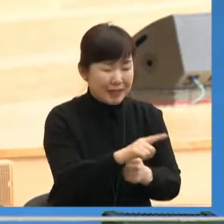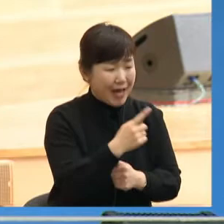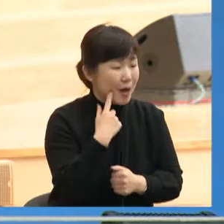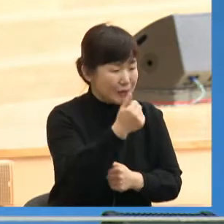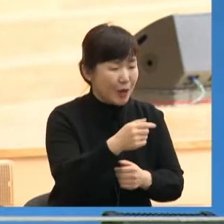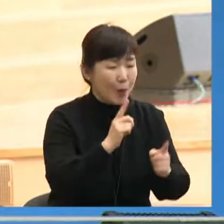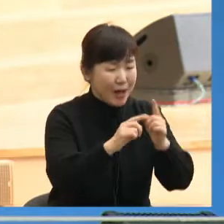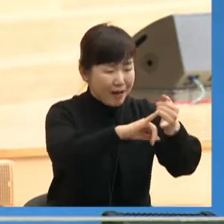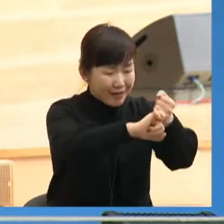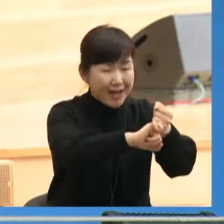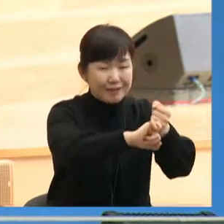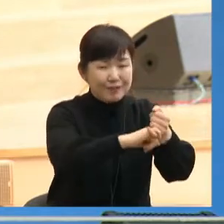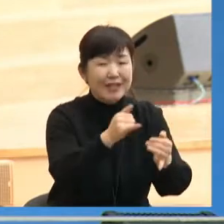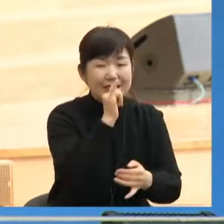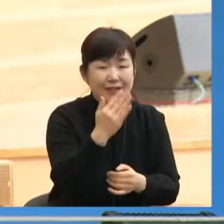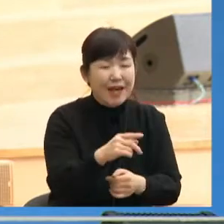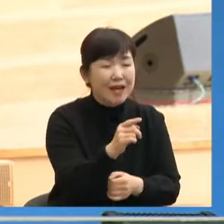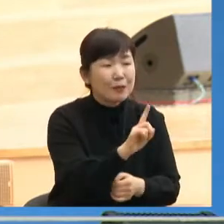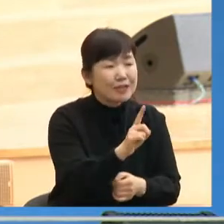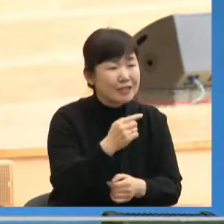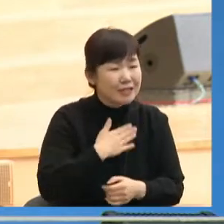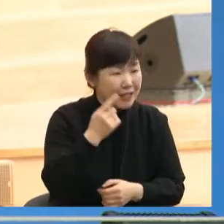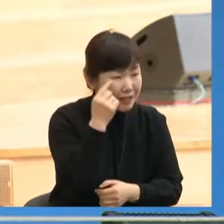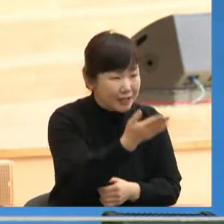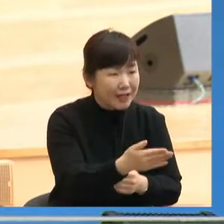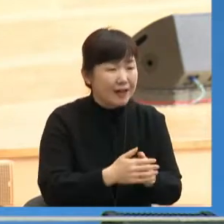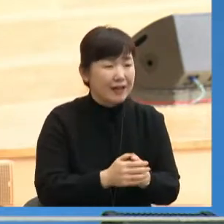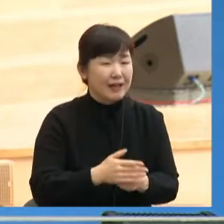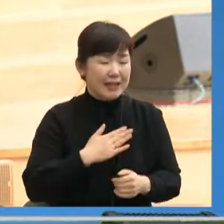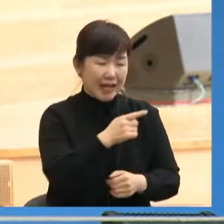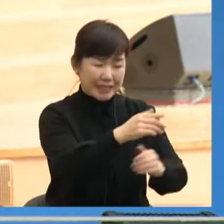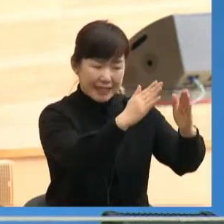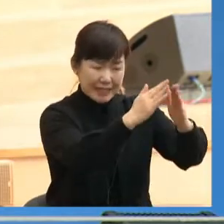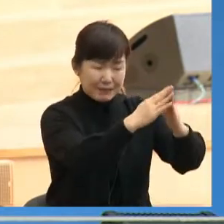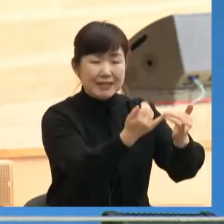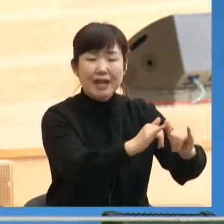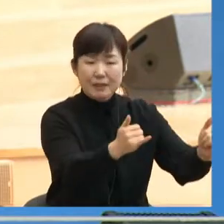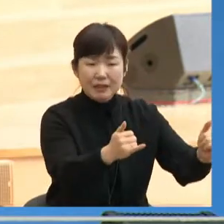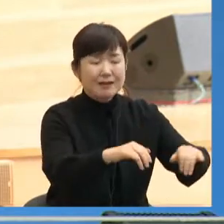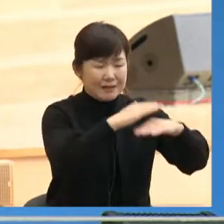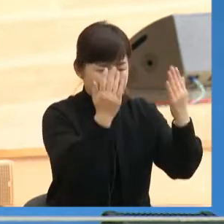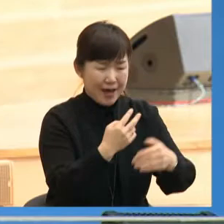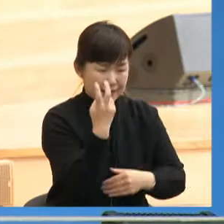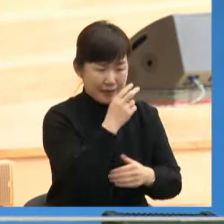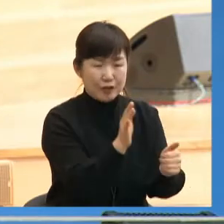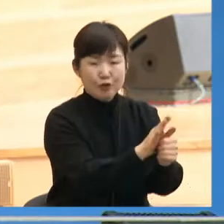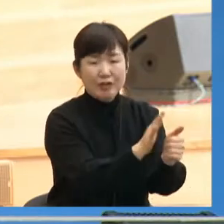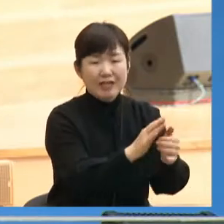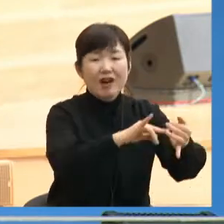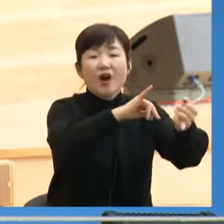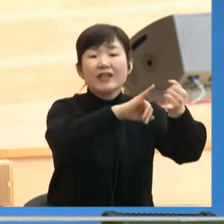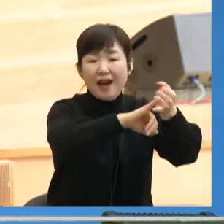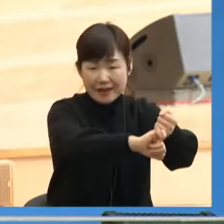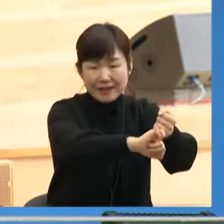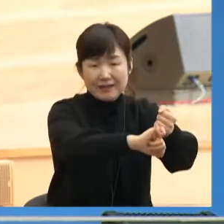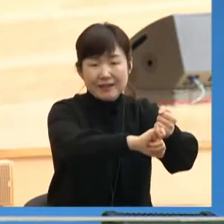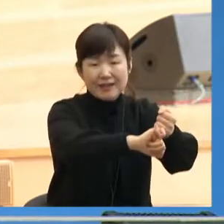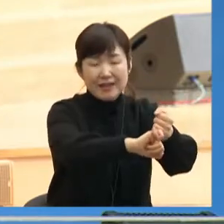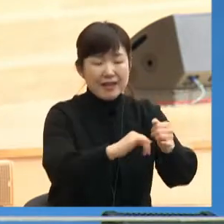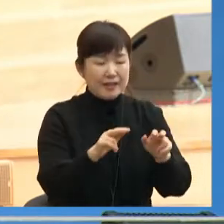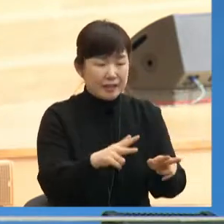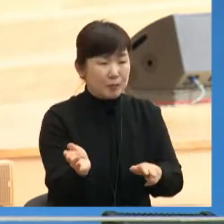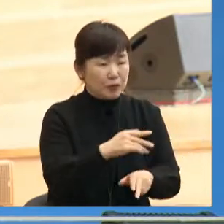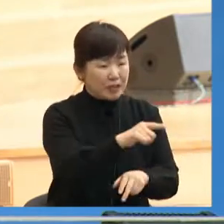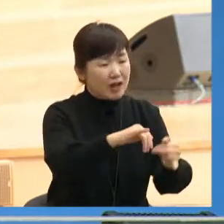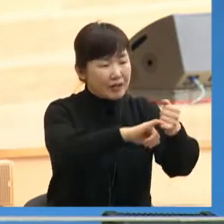언약을 맺었는데 그것이 뭔지 아니? 내가 너희 집안 사람들을 다 지켜주겠다고 하는 언약이 난다. 이제 내가